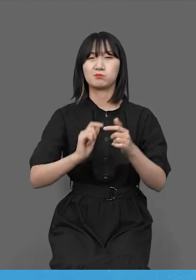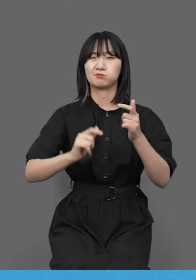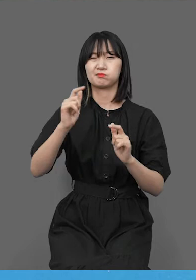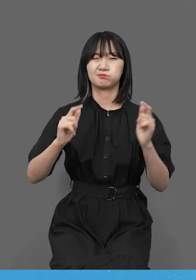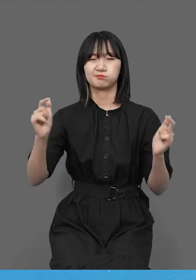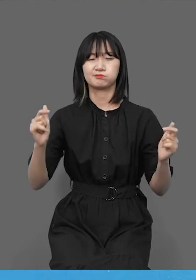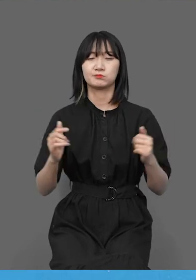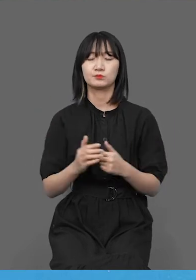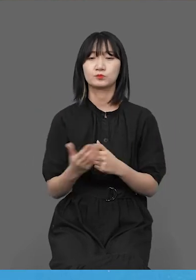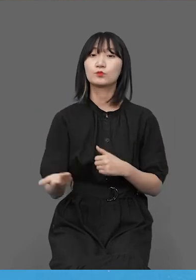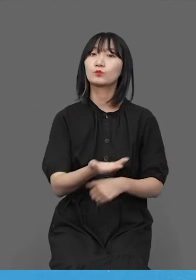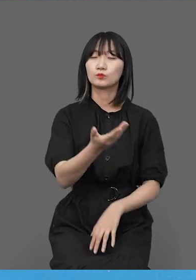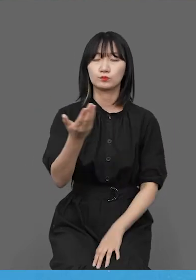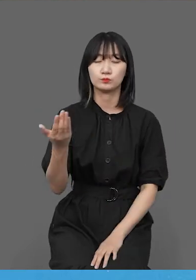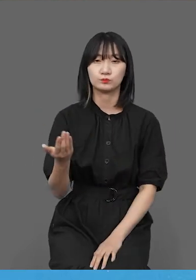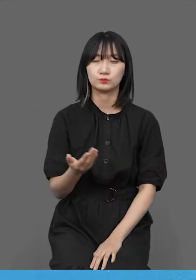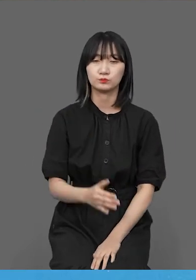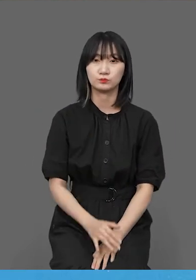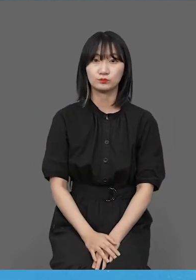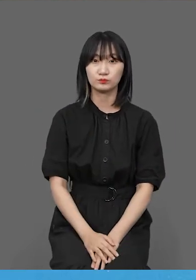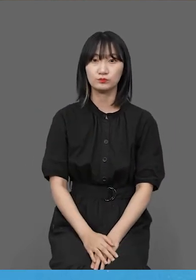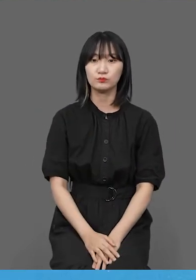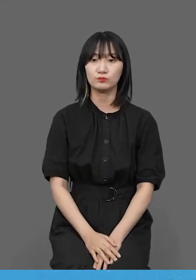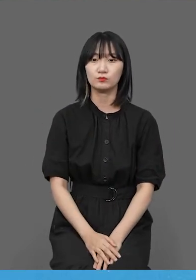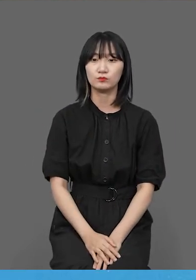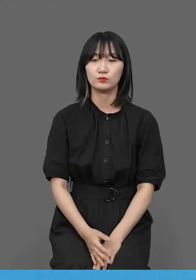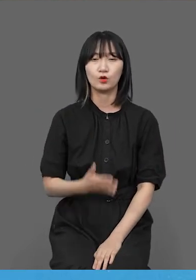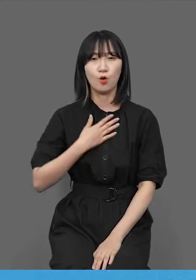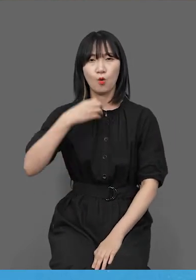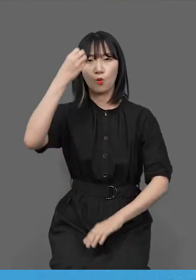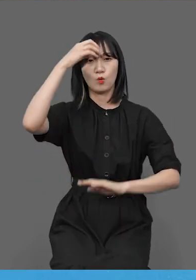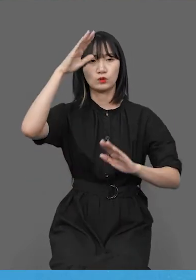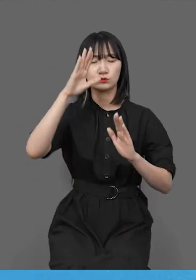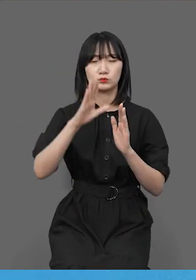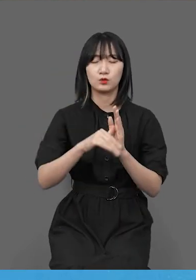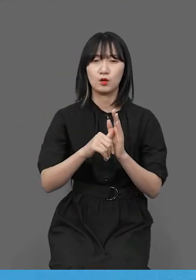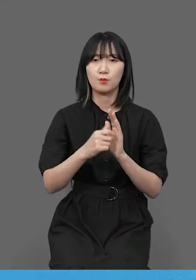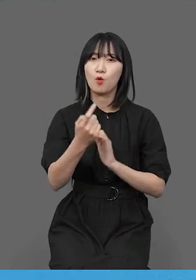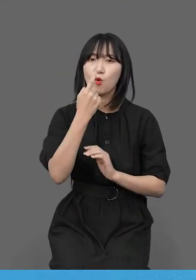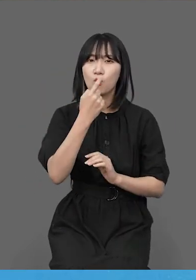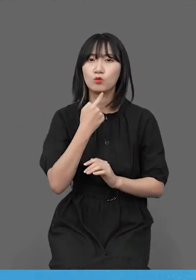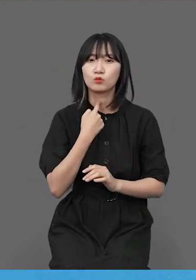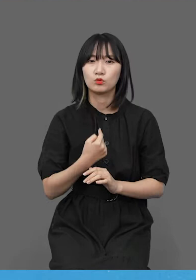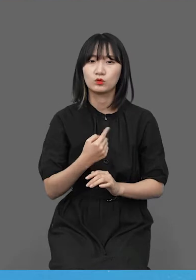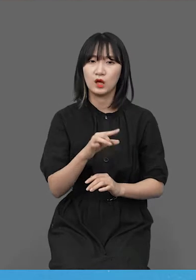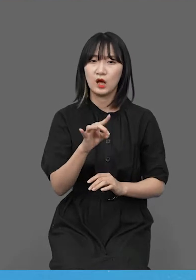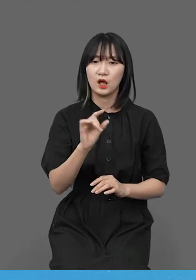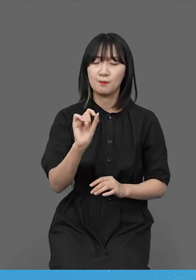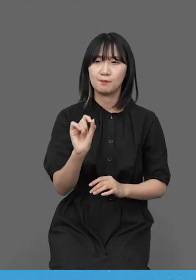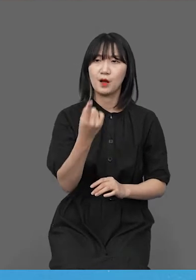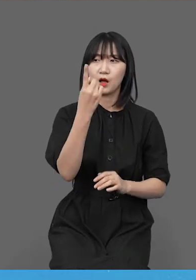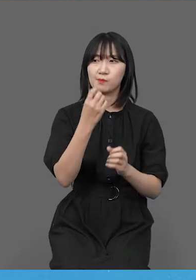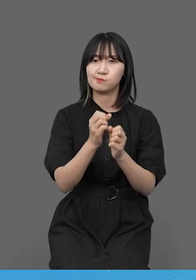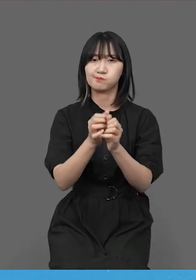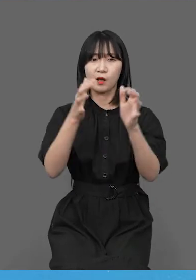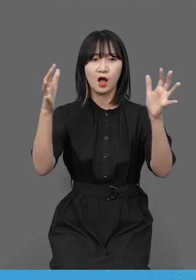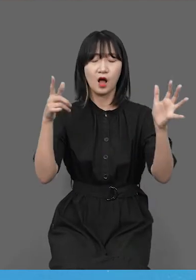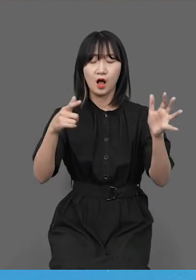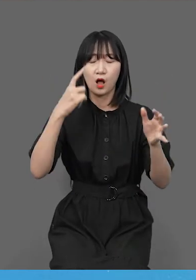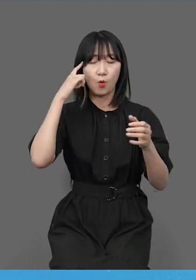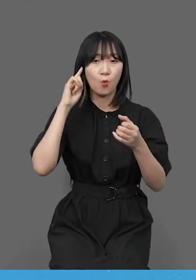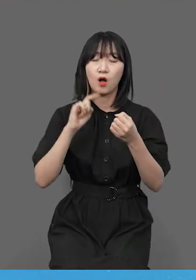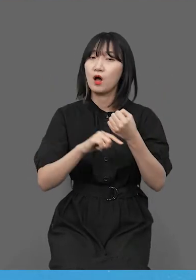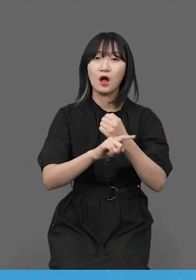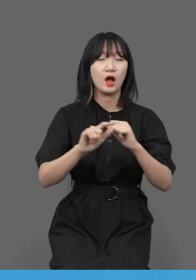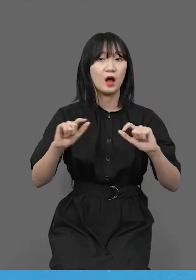보면서 여러분 중에는 뭐 내가 고등학교 때 배웠던 단일 계통수가 그게 과학적 사실이 아니란